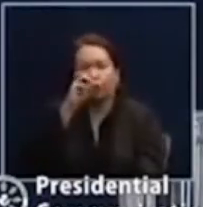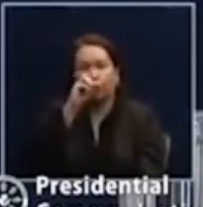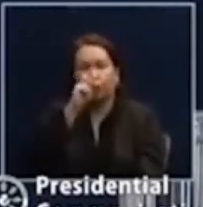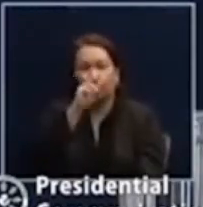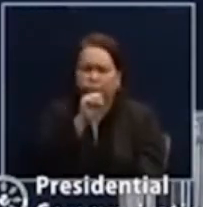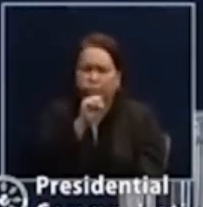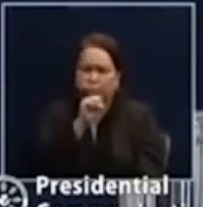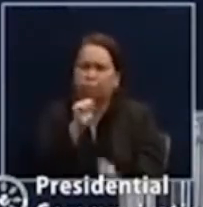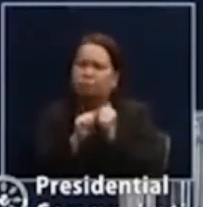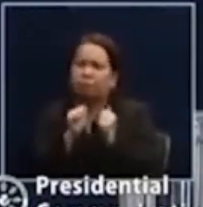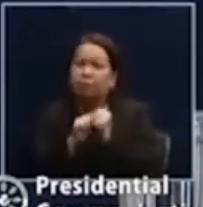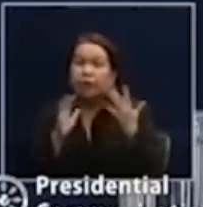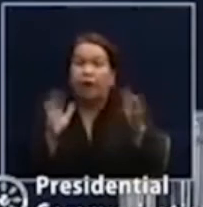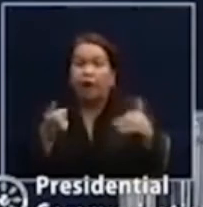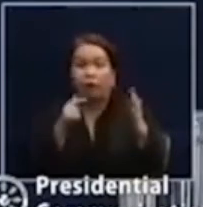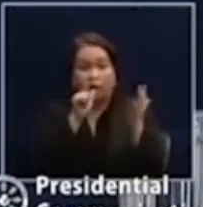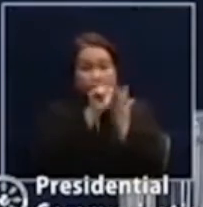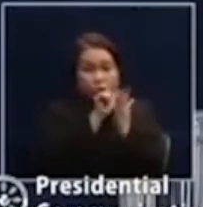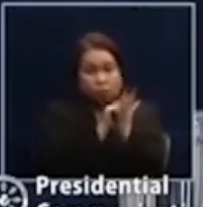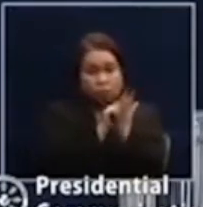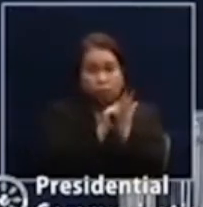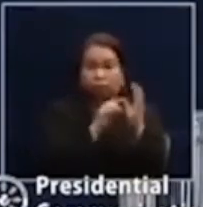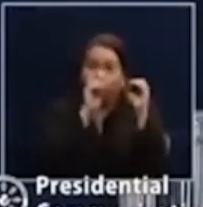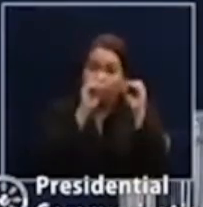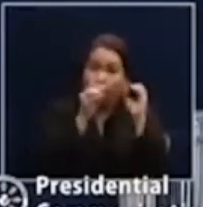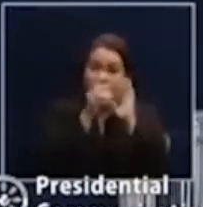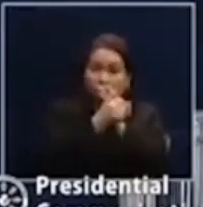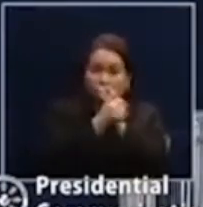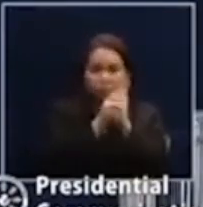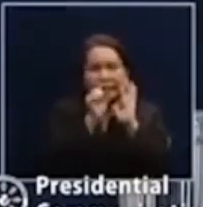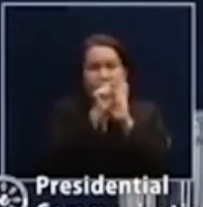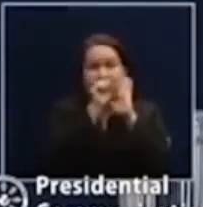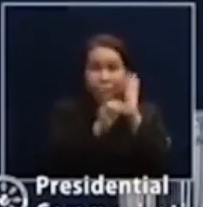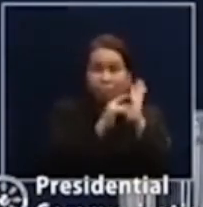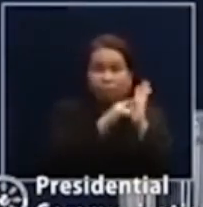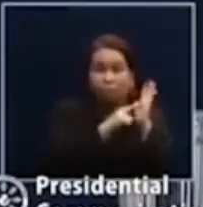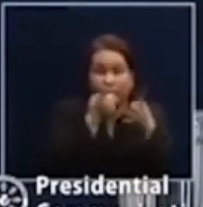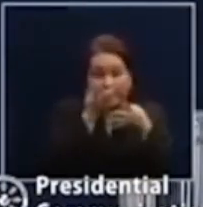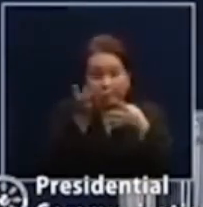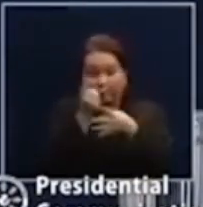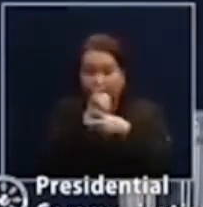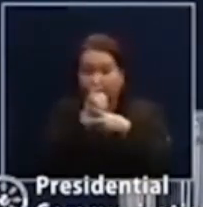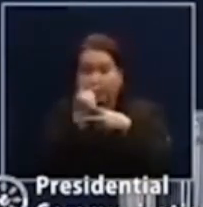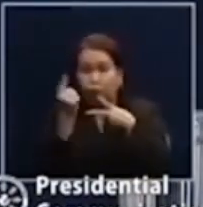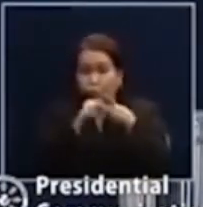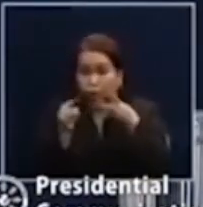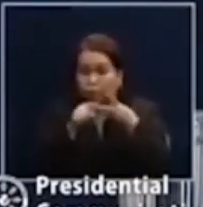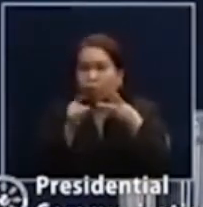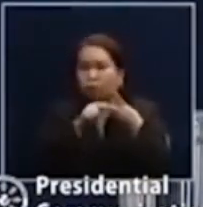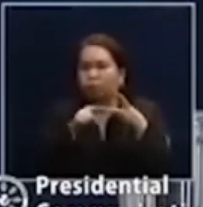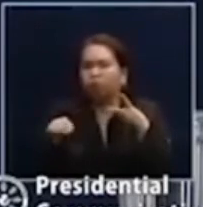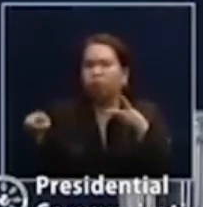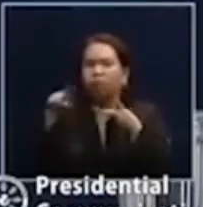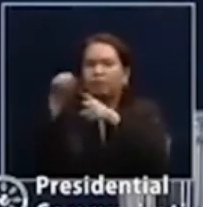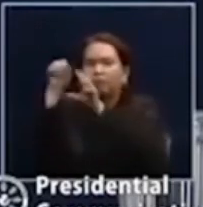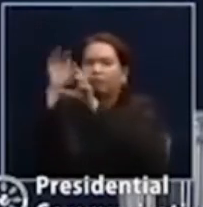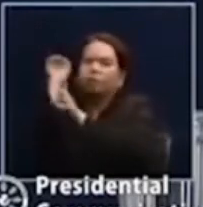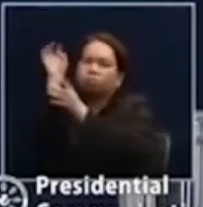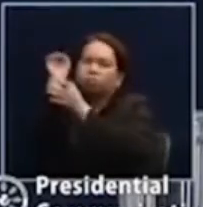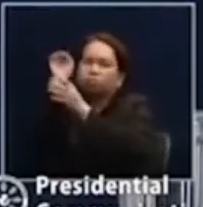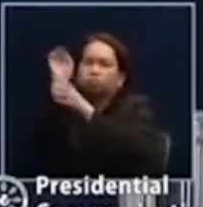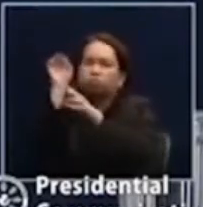Ayaw sana kitang iwan. Gusto kitang samahan. Sa mga umagang nagmamadali ka papasok sa